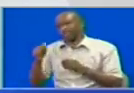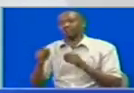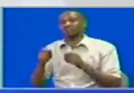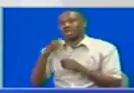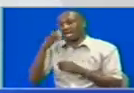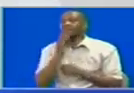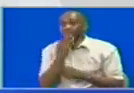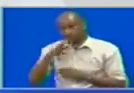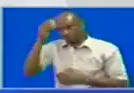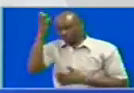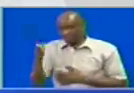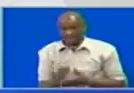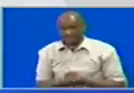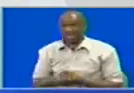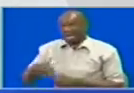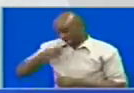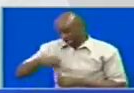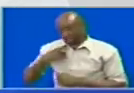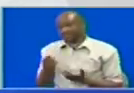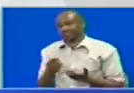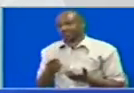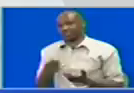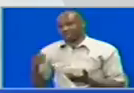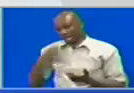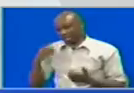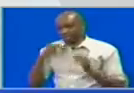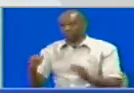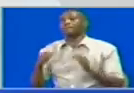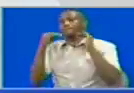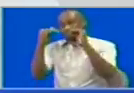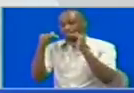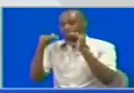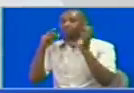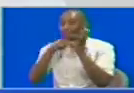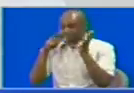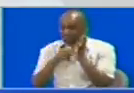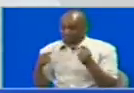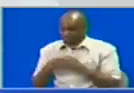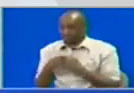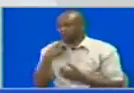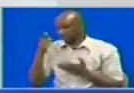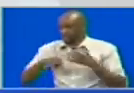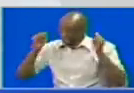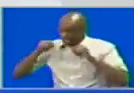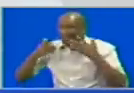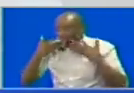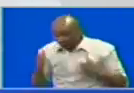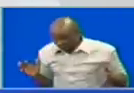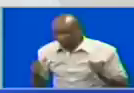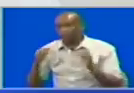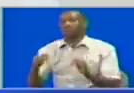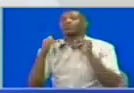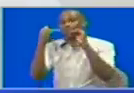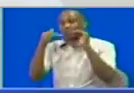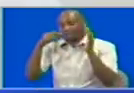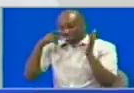FC iende sisi tu tupandishwe kwenye daraja la Premier League. Sasa tukakubaliana hiyo kupandishwa kwa daraja Premier League.